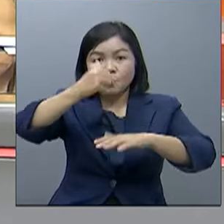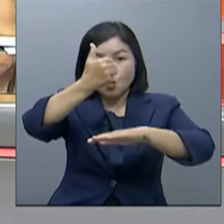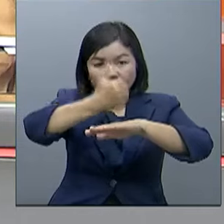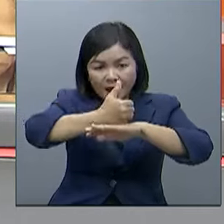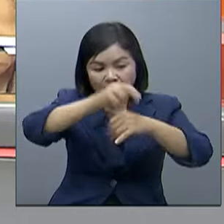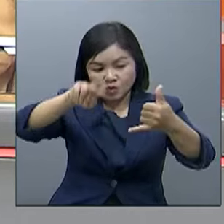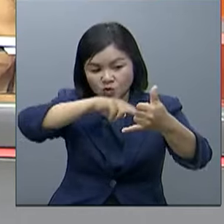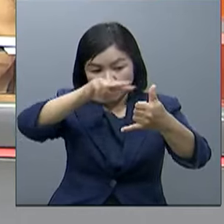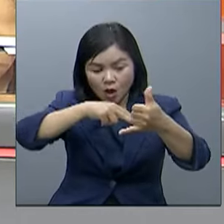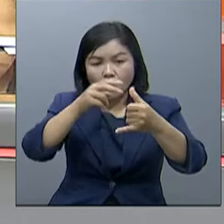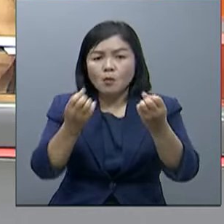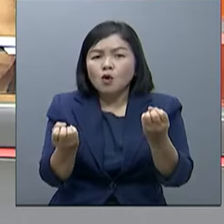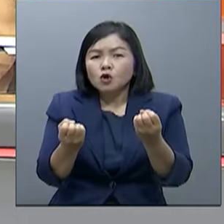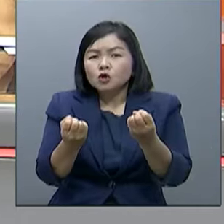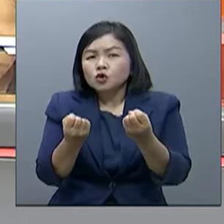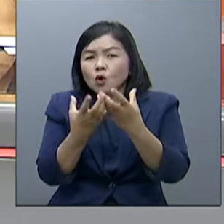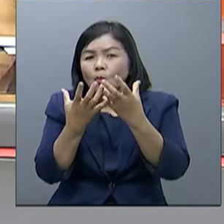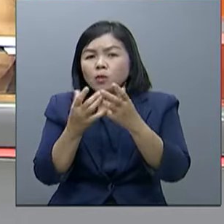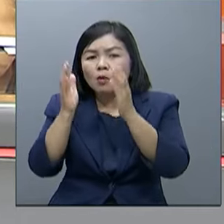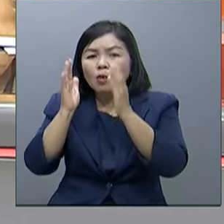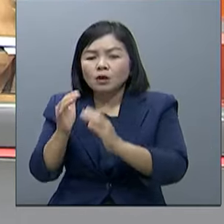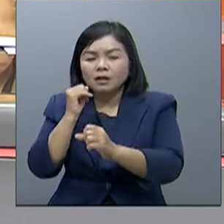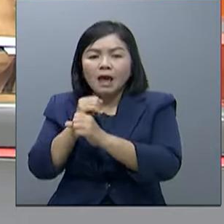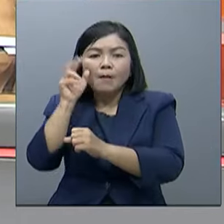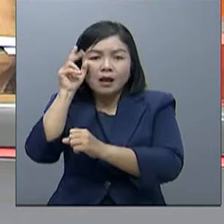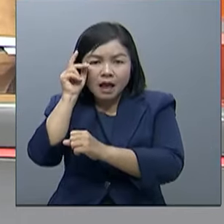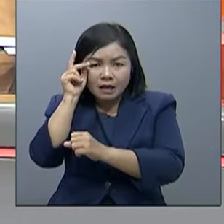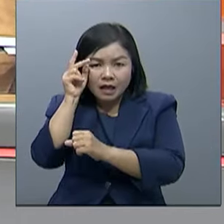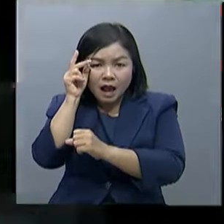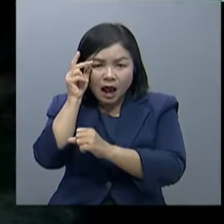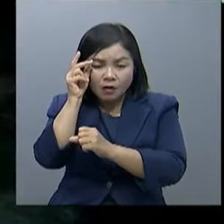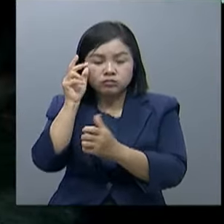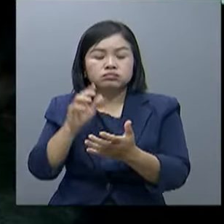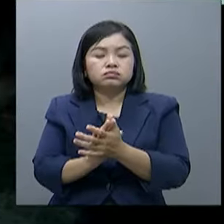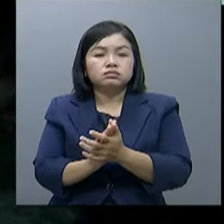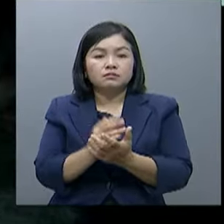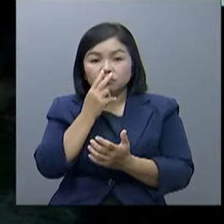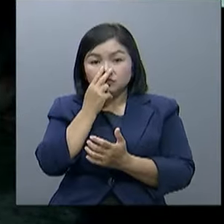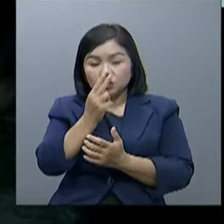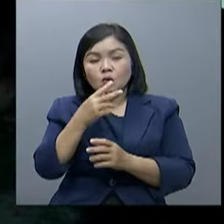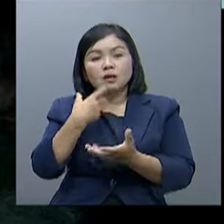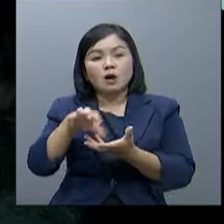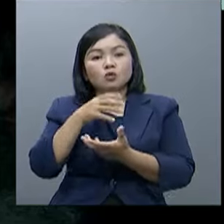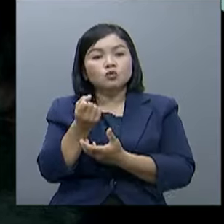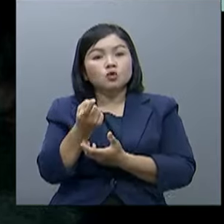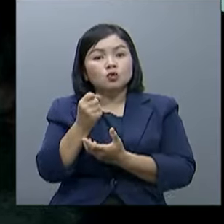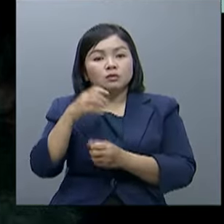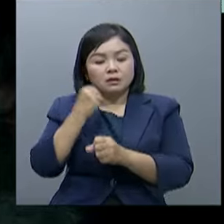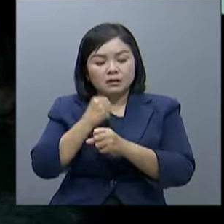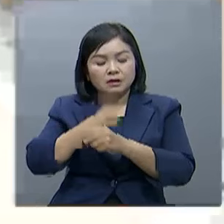ที่มีการคุกคามการทำหน้าที่ของสื่อมวลชนติดตามจากคุณยานีไว้ครูรายงานสดมาจากรัฐสภาคุณยานีคะ